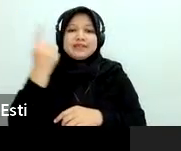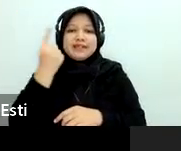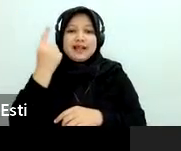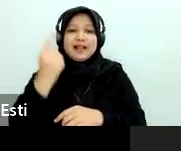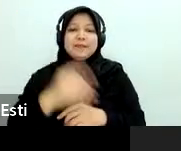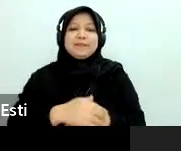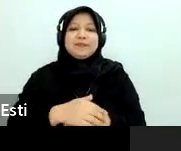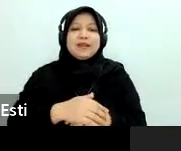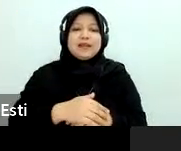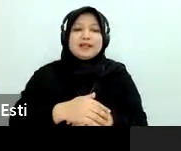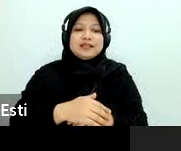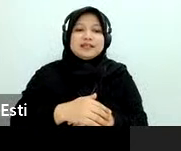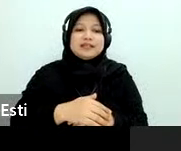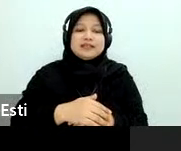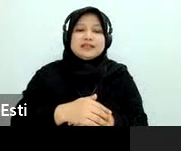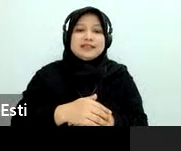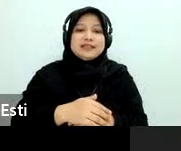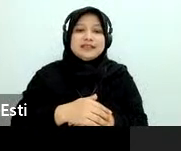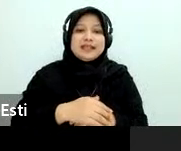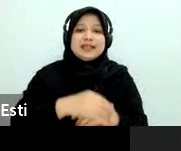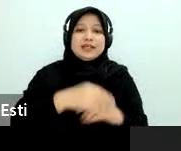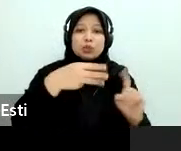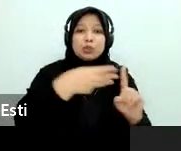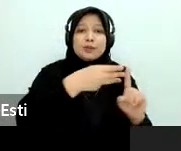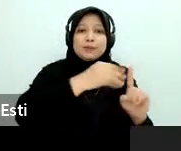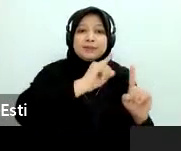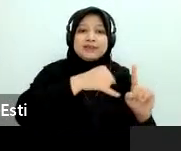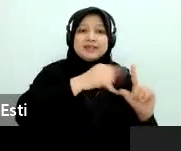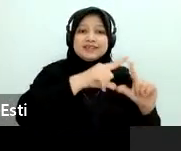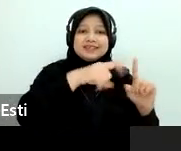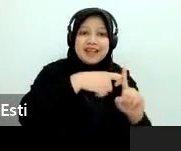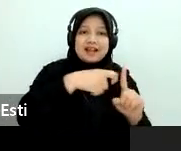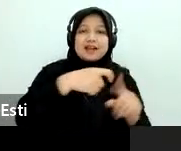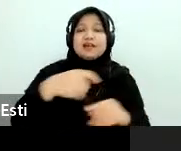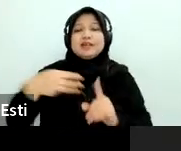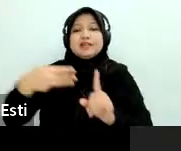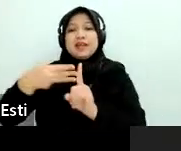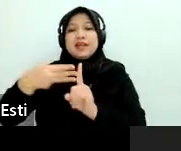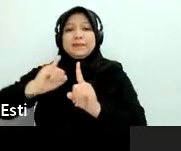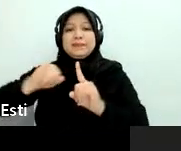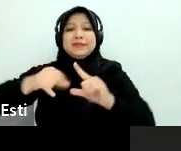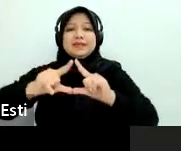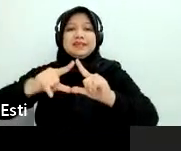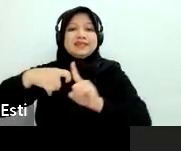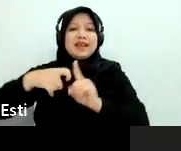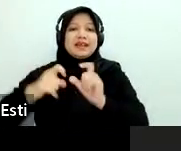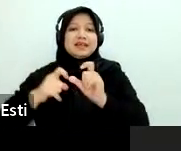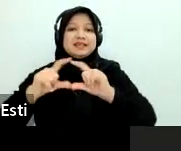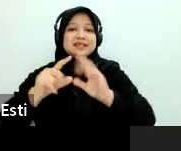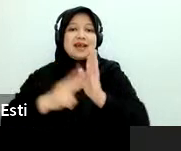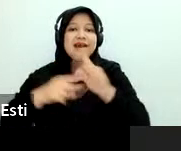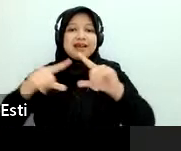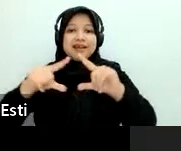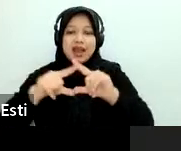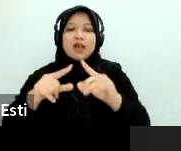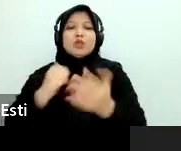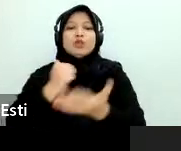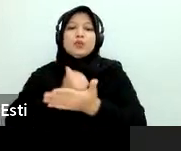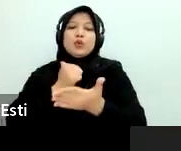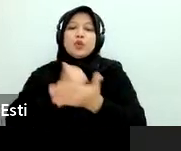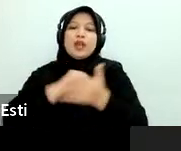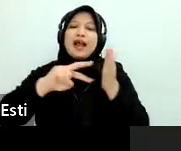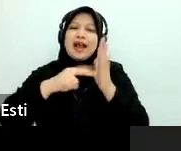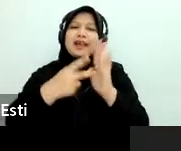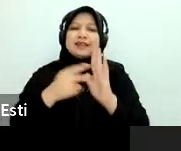bijaksana memiliki makna yang sama kami kebijakan memiliki asosiasi spesifik yang merujuk